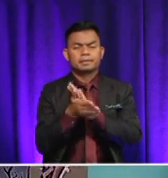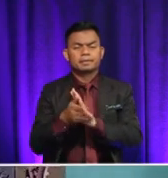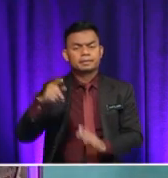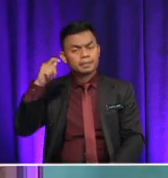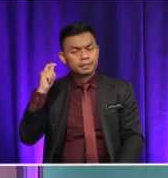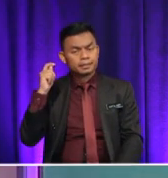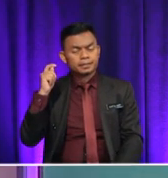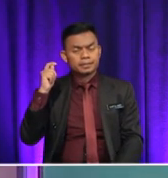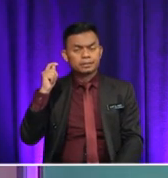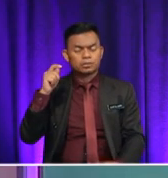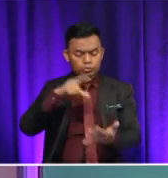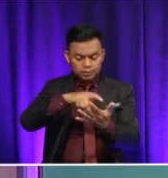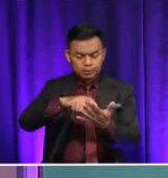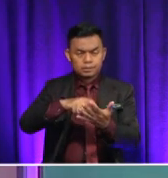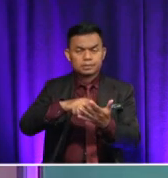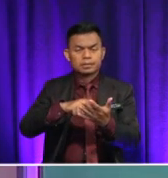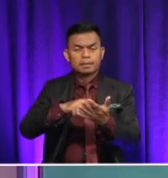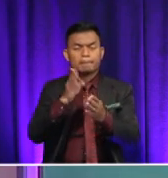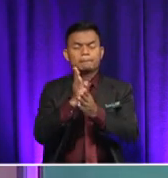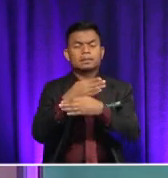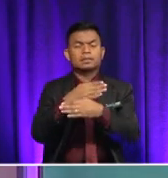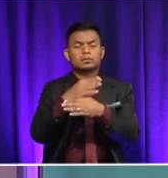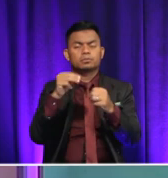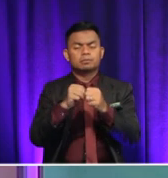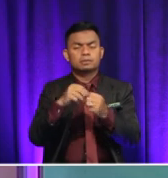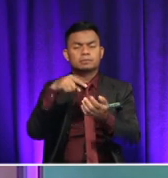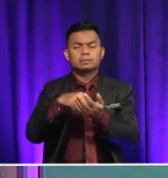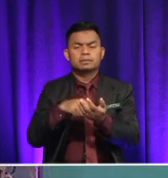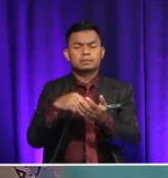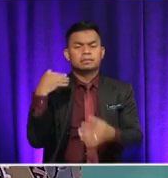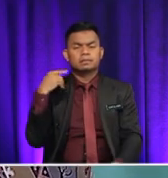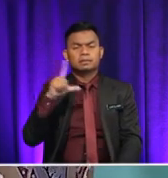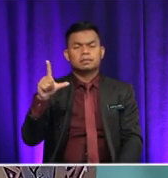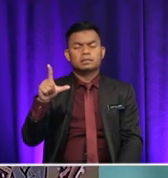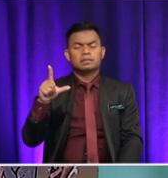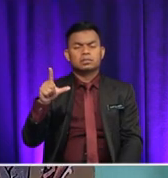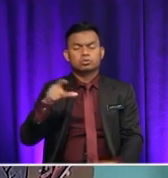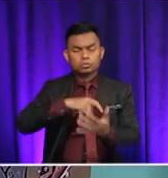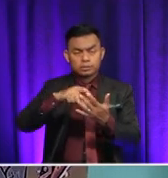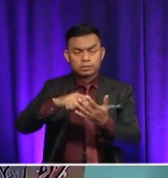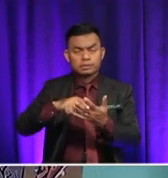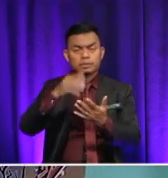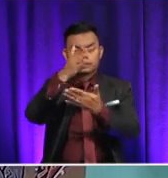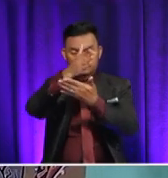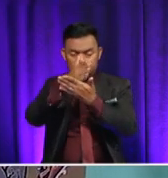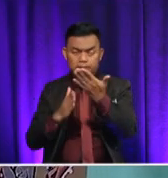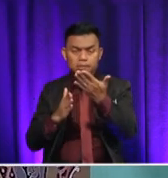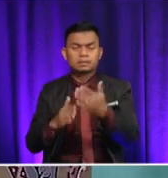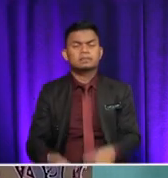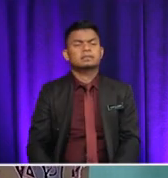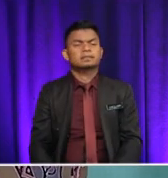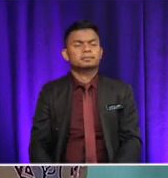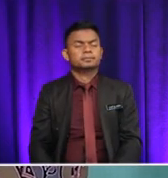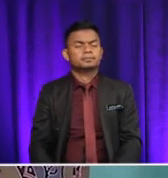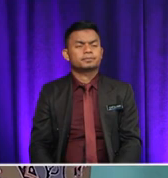lintas kita potong eee daripada seluruh tubuh kita Oke yang ini pula